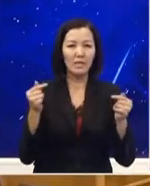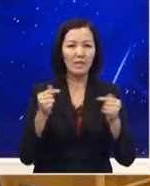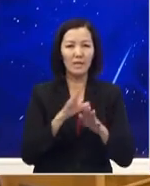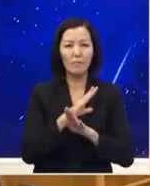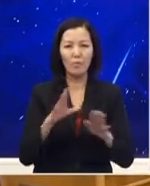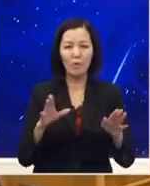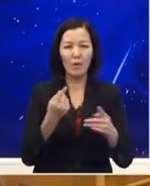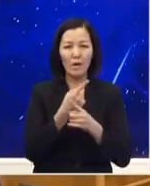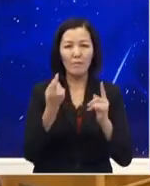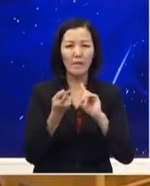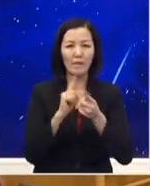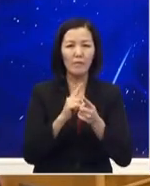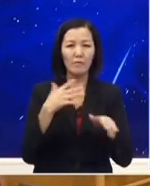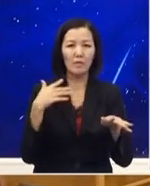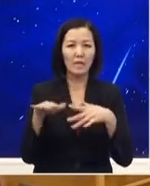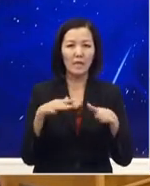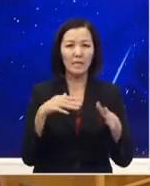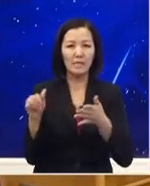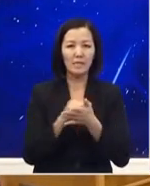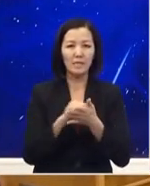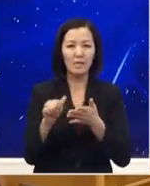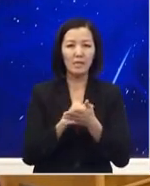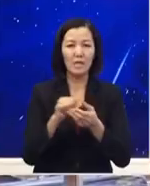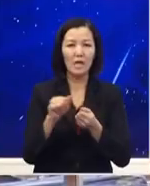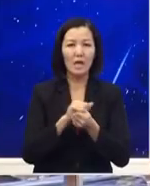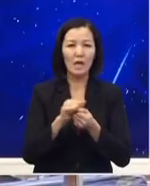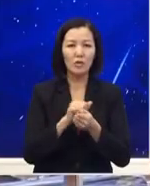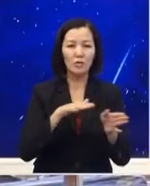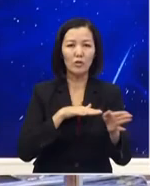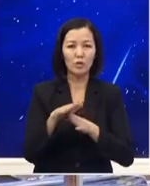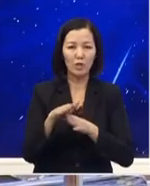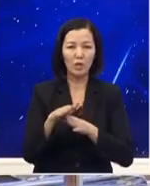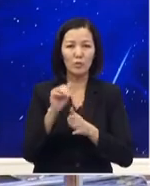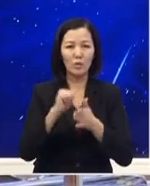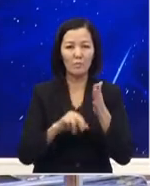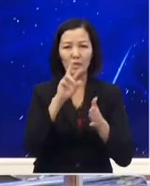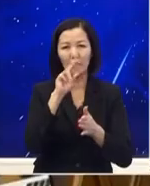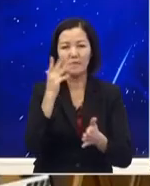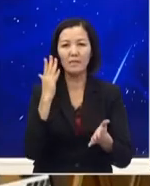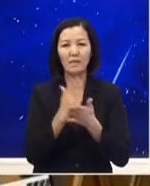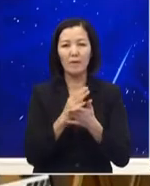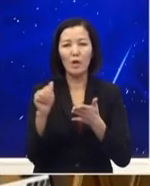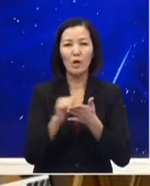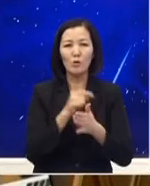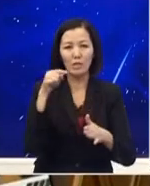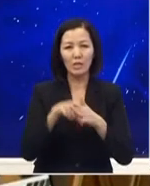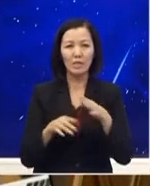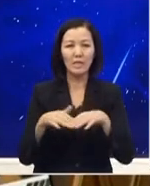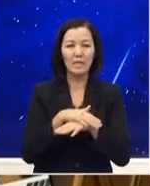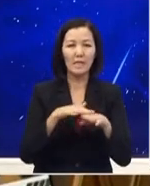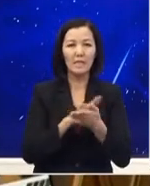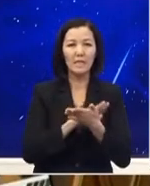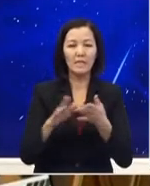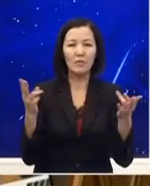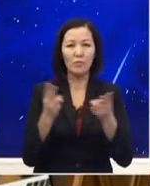өзара ақпарат алмасудың әлсіздігі және сертификаттаудың қағаз жүзінде жүзеге асуы. Құжат ішкі нарықты тазалауды